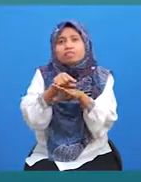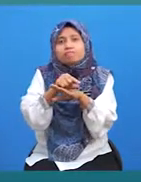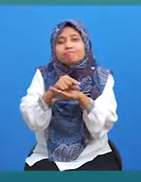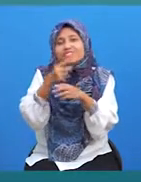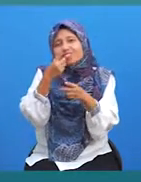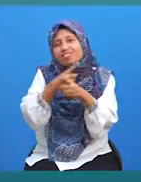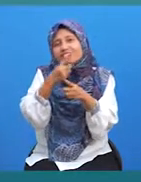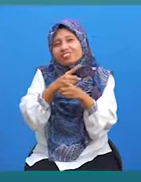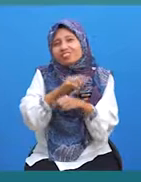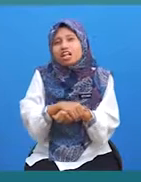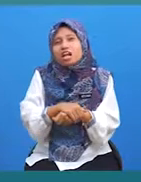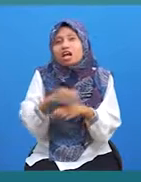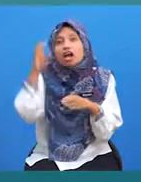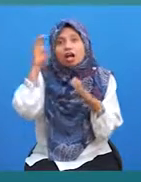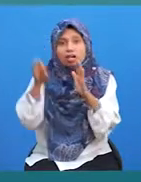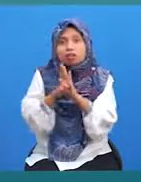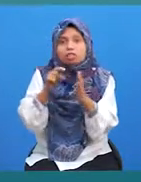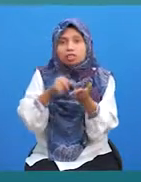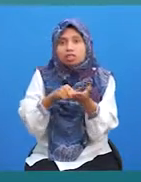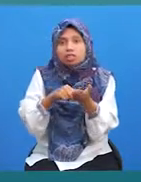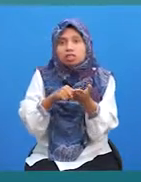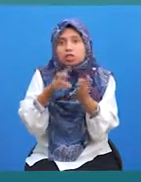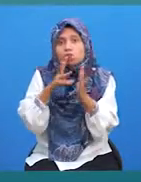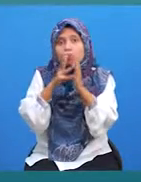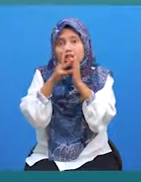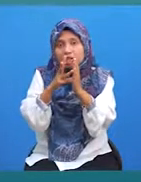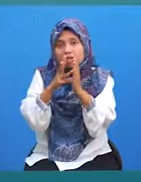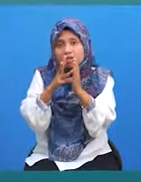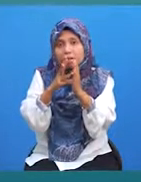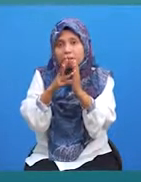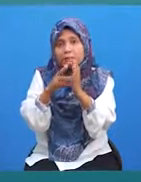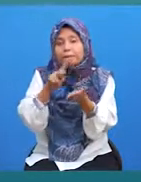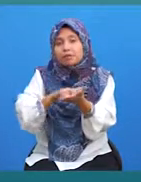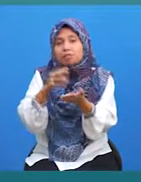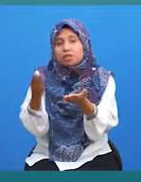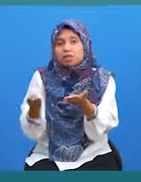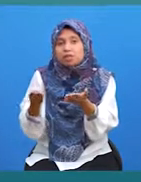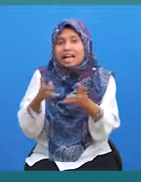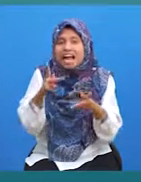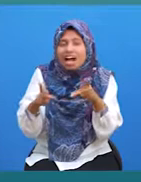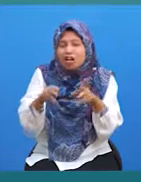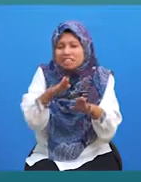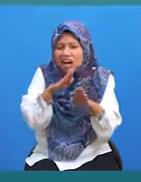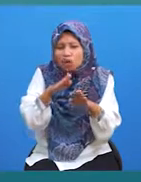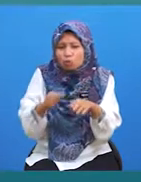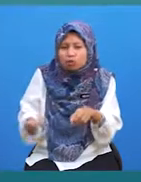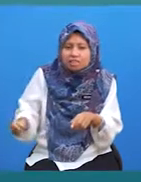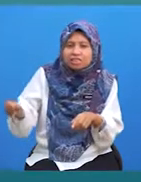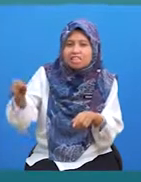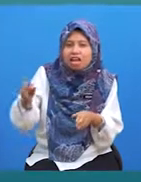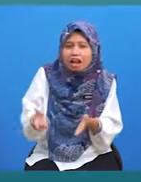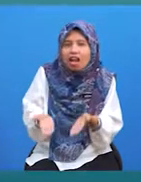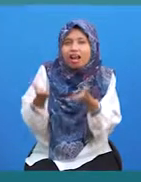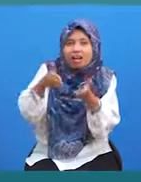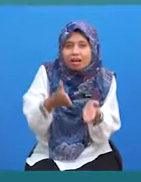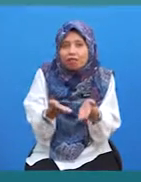jawapan kamu itu. Gambar ini mewakili peribahasa, kalau takut di lambung ombak, jangan berumah